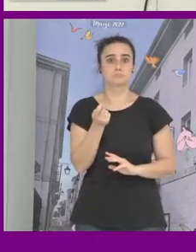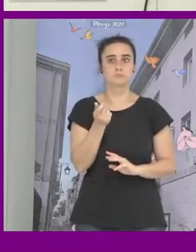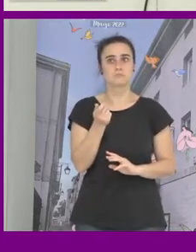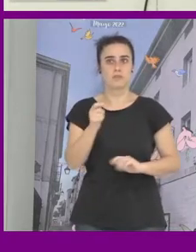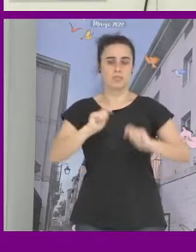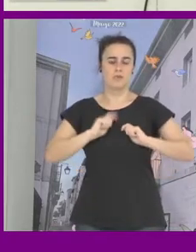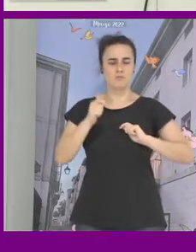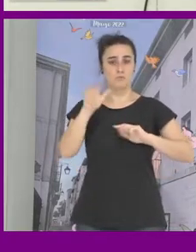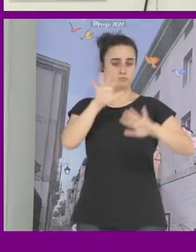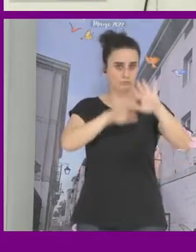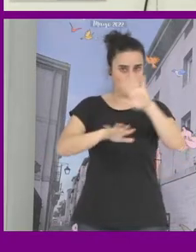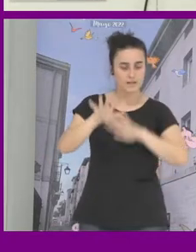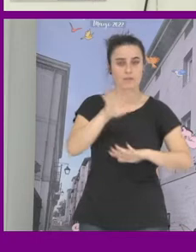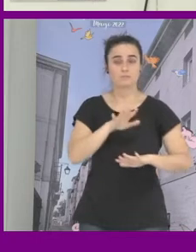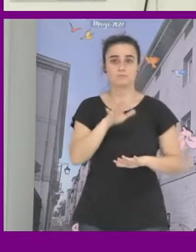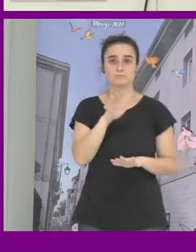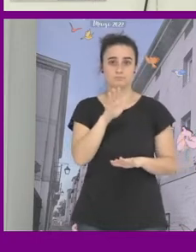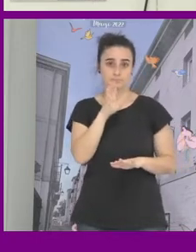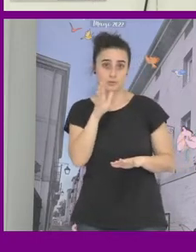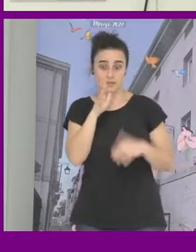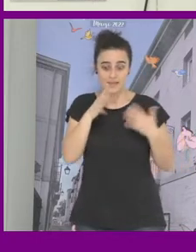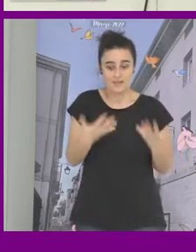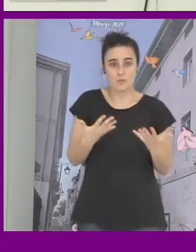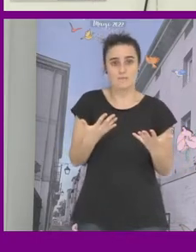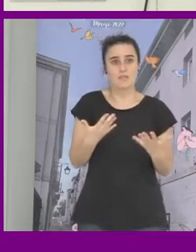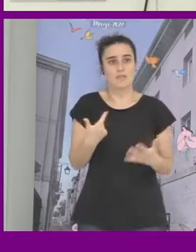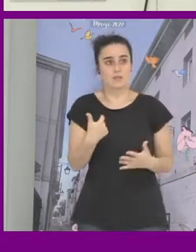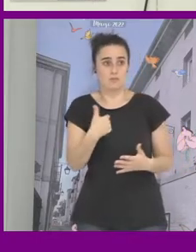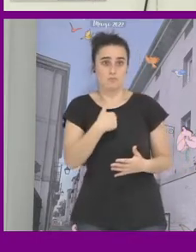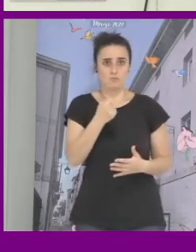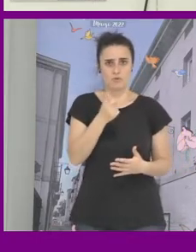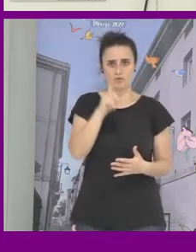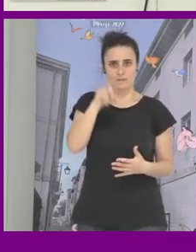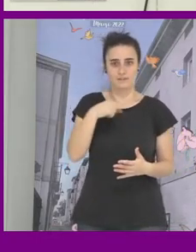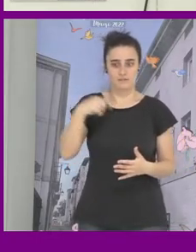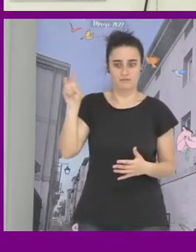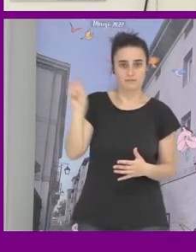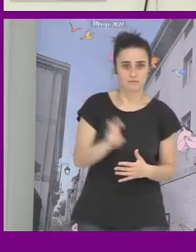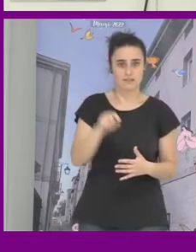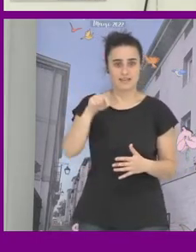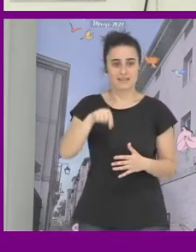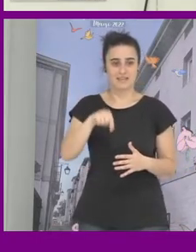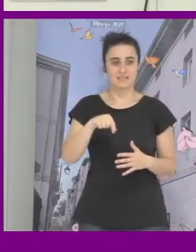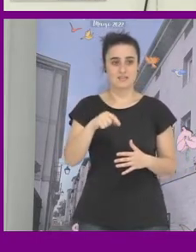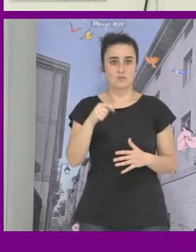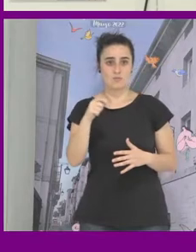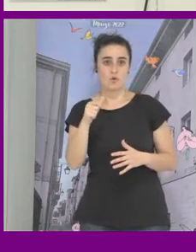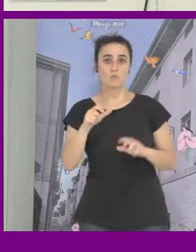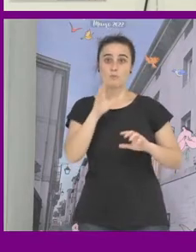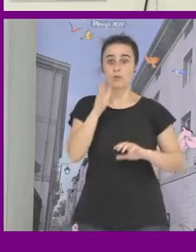komplikatu egin zait eta gaur egun eta neurri batean horregatik ere bai nago hemen onosera